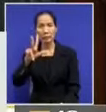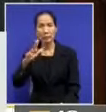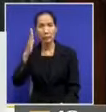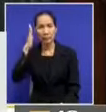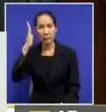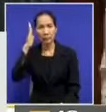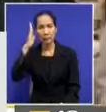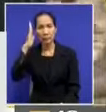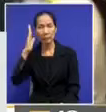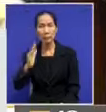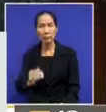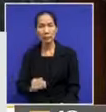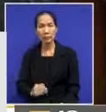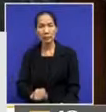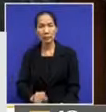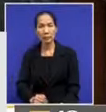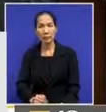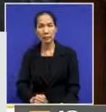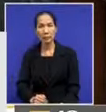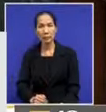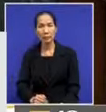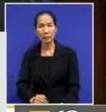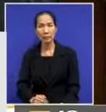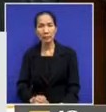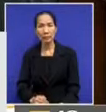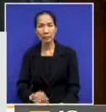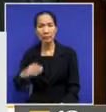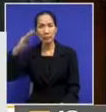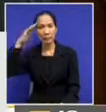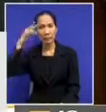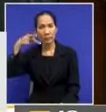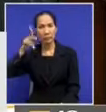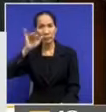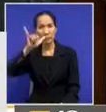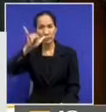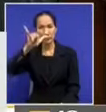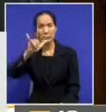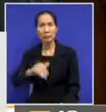ศักดิ์รัตนวราหะ พลเอกประยุทธ์จันทร์โอชาครับ